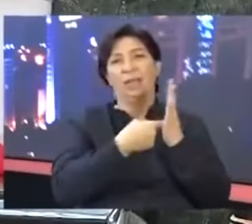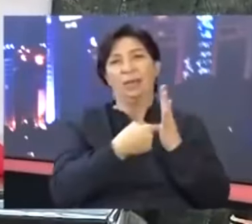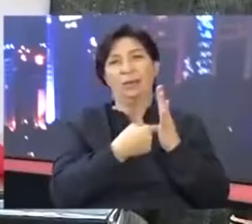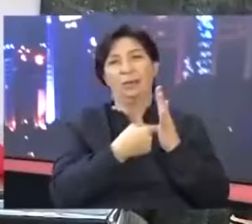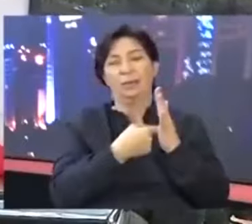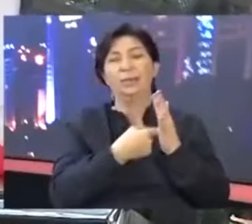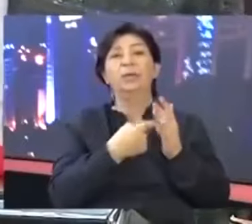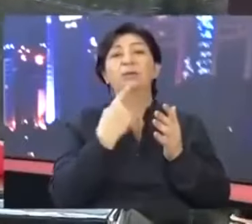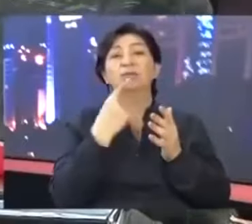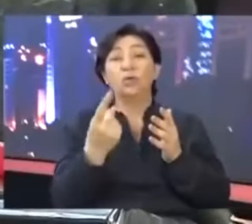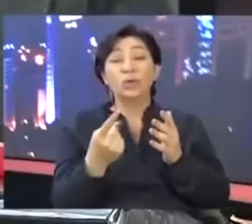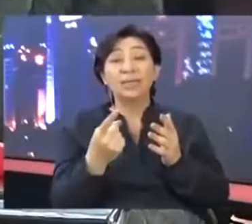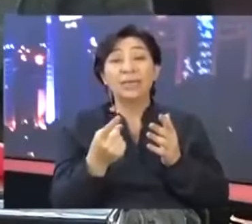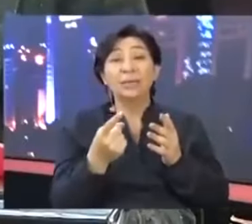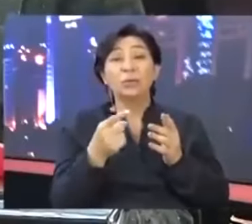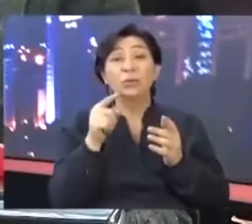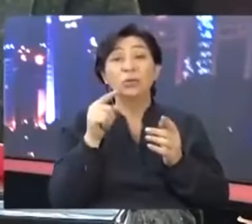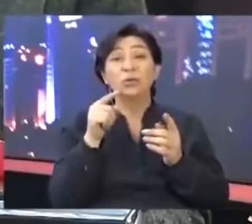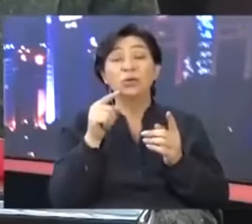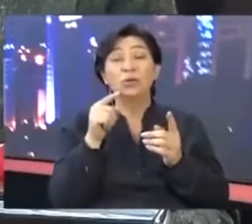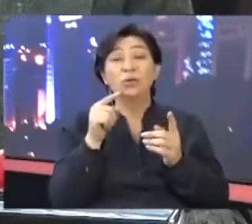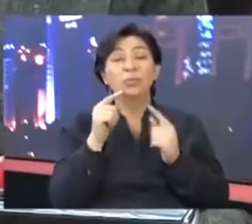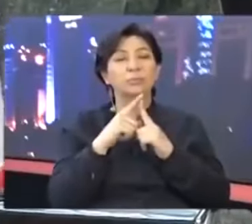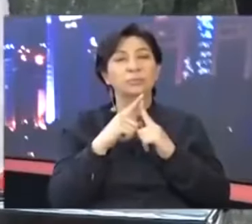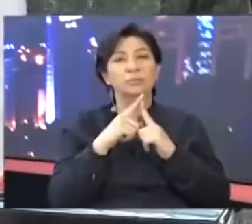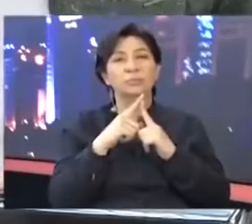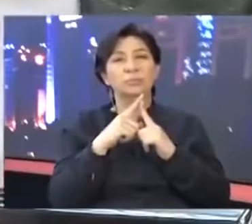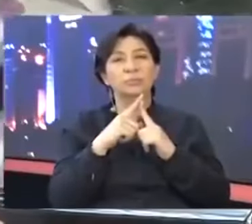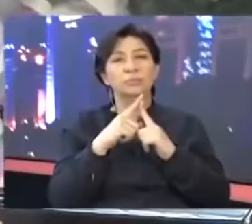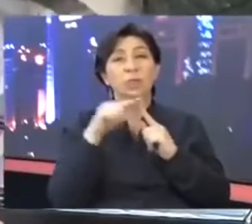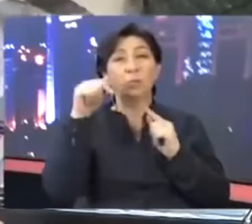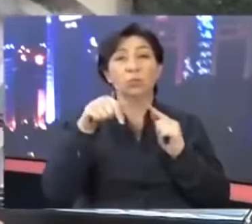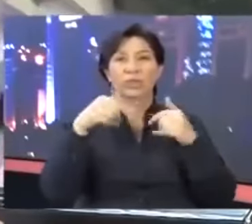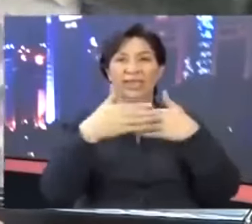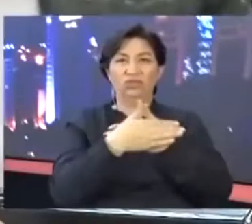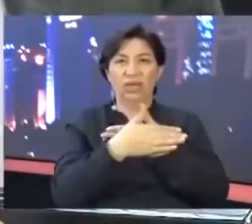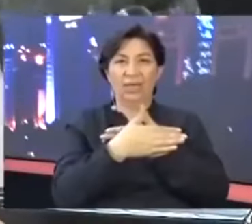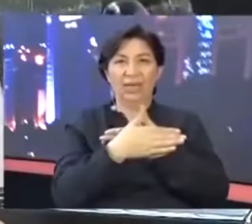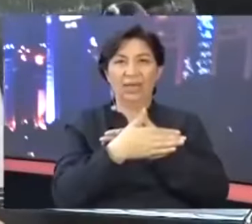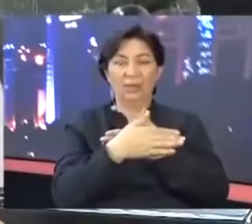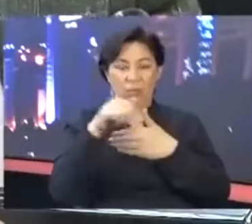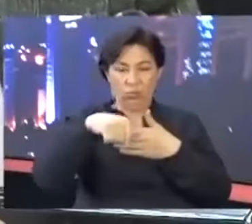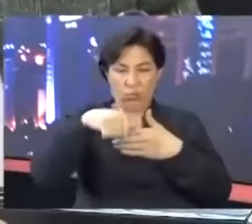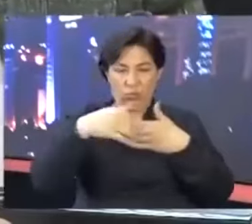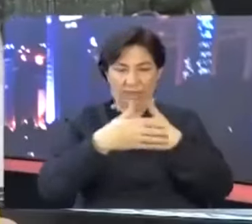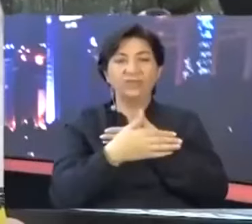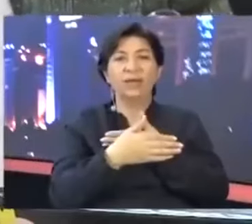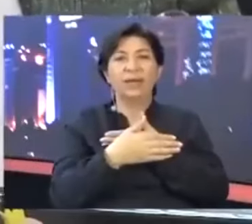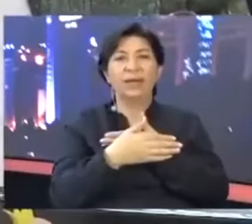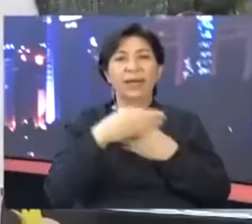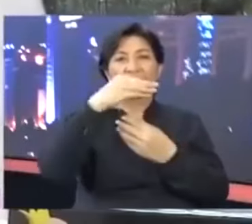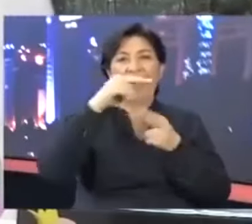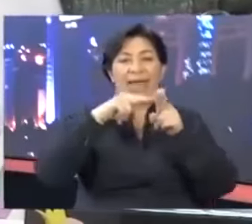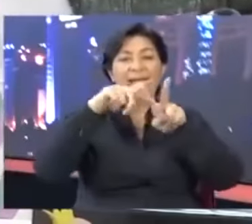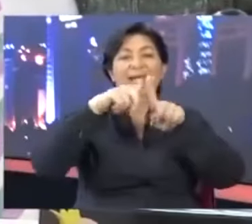şimdi diyor ki bunu Eee bu bu gece bu İçinde bulunduğumuz gece